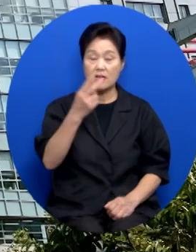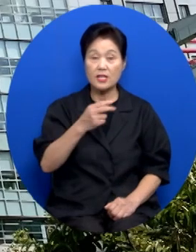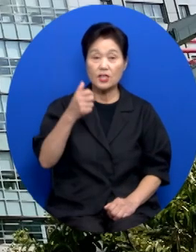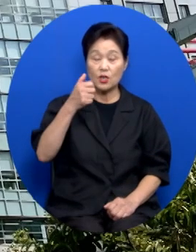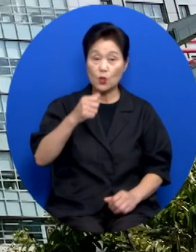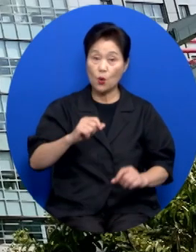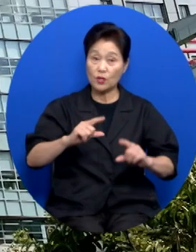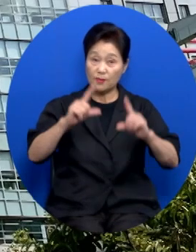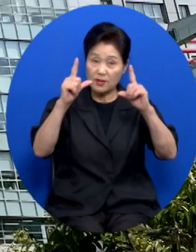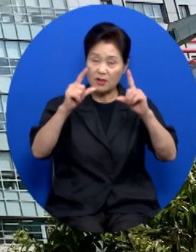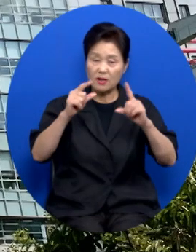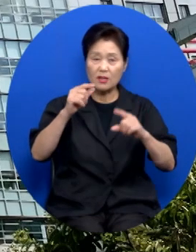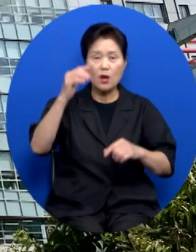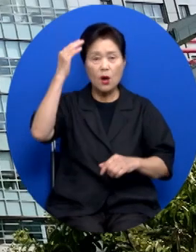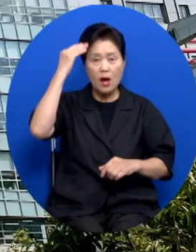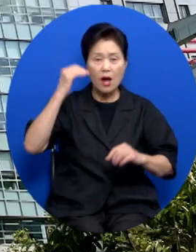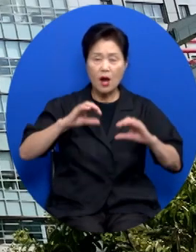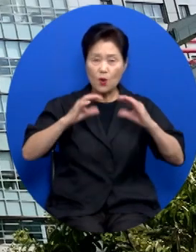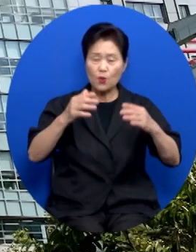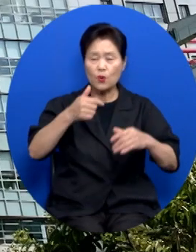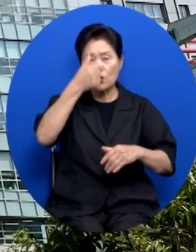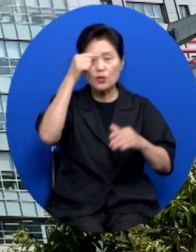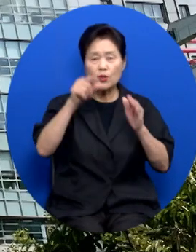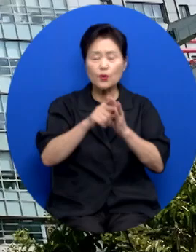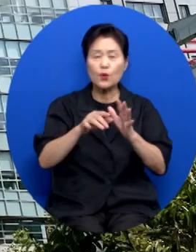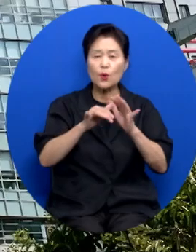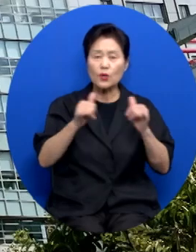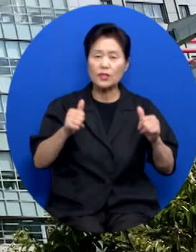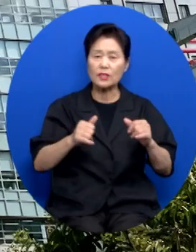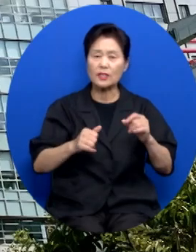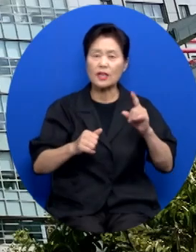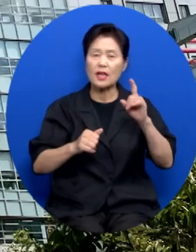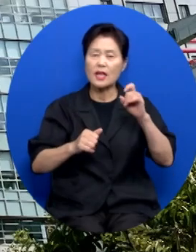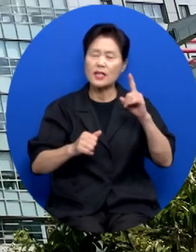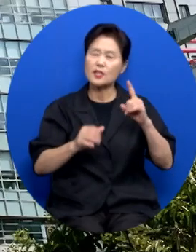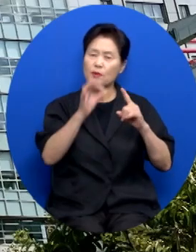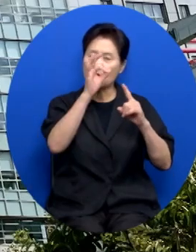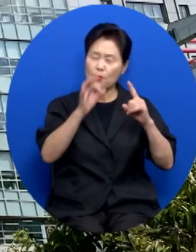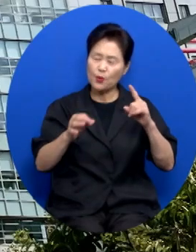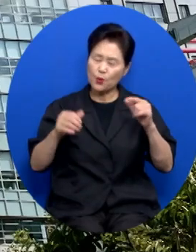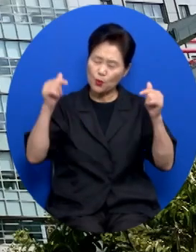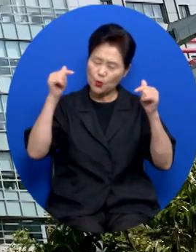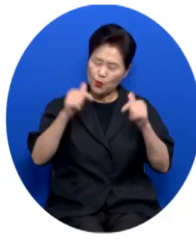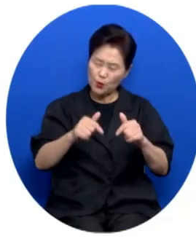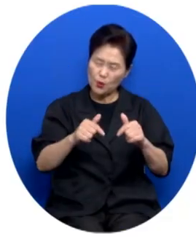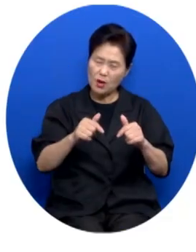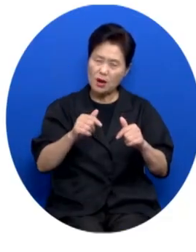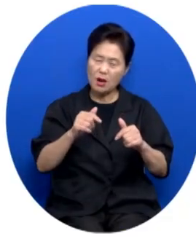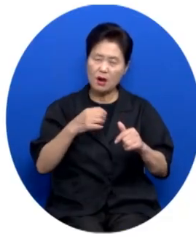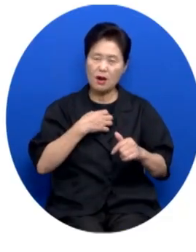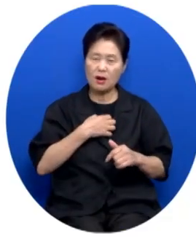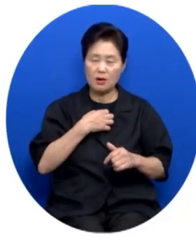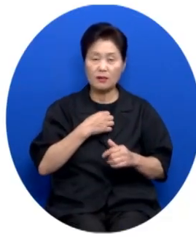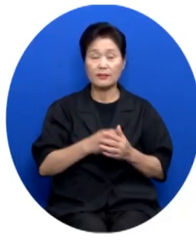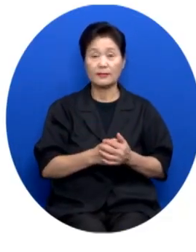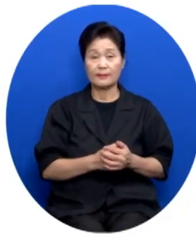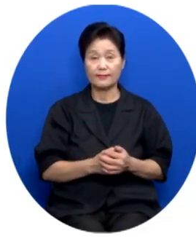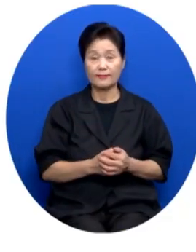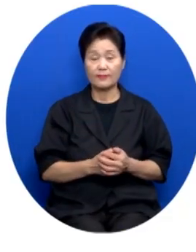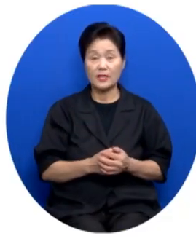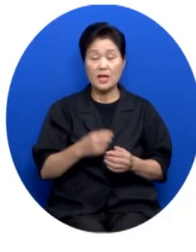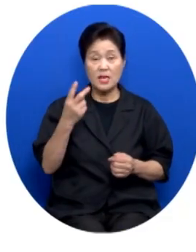2050년에 우리나라의 기독교 인구가 12% 아래로 떨어질 것이라는 전망이 나왔습니다. 목회레이터